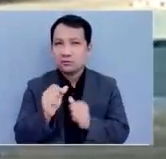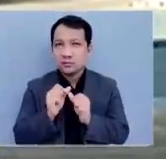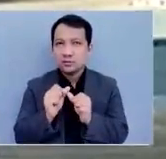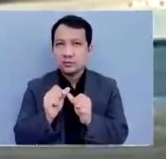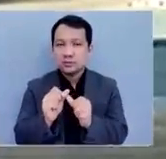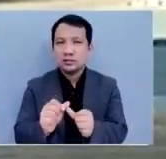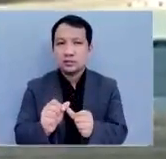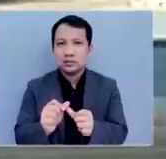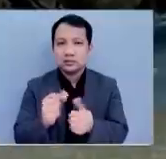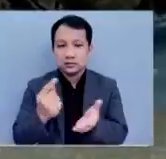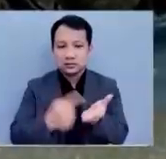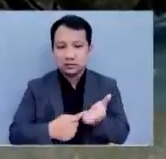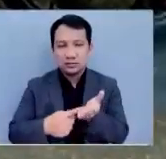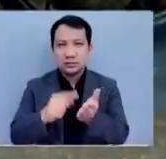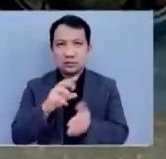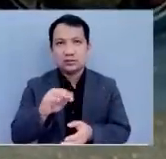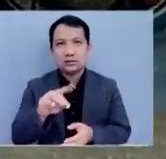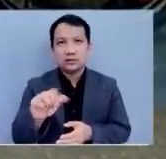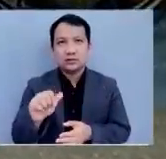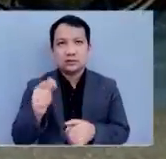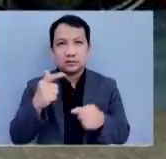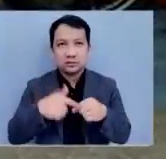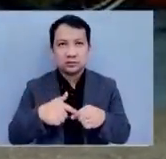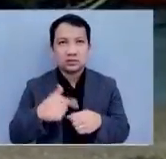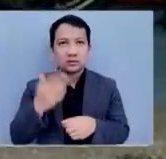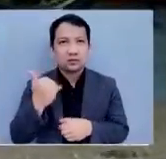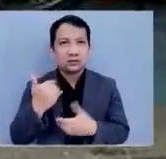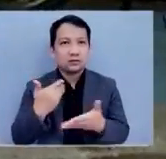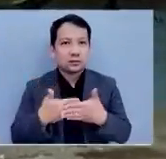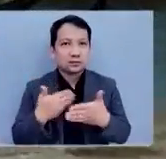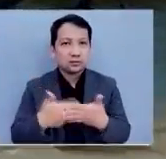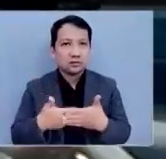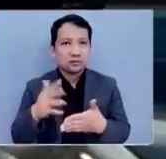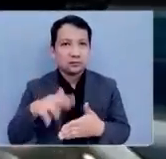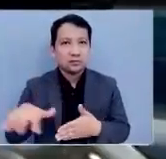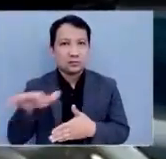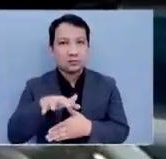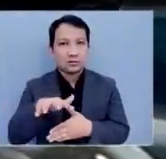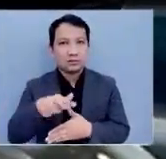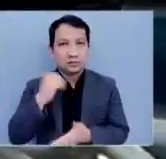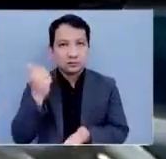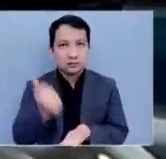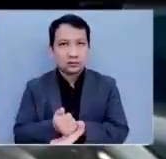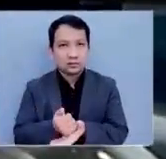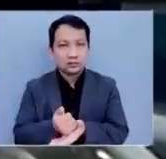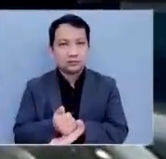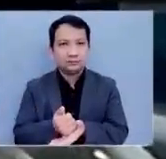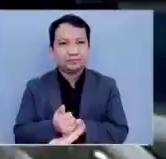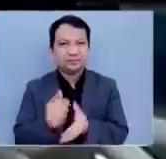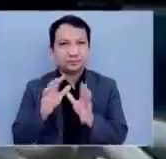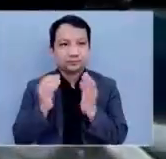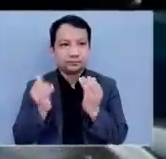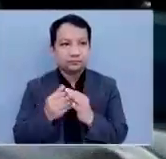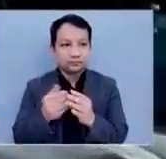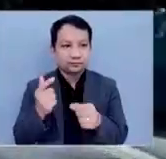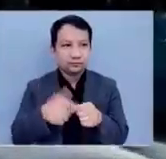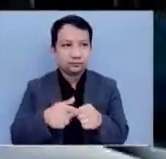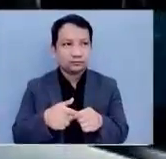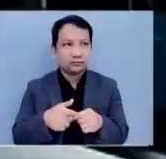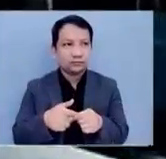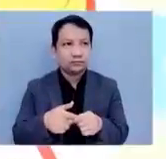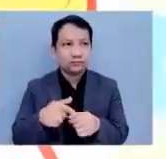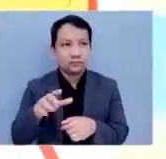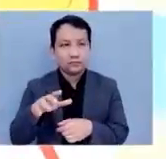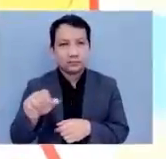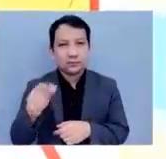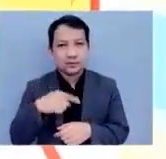yung discussion ng MMDA sa mga gasolinahan kasi marami pa itong pagdadaanan na approval lalo na sa mga kumpanya o sa mga fuel companies na ito.